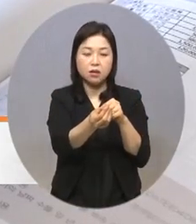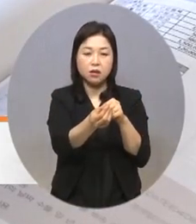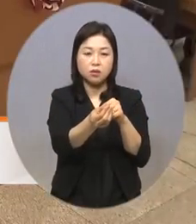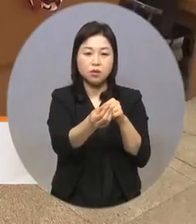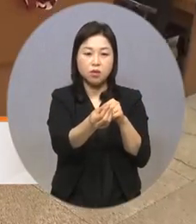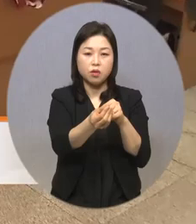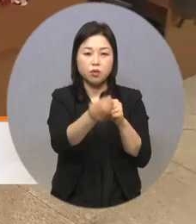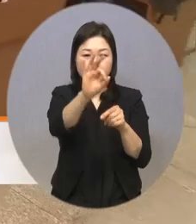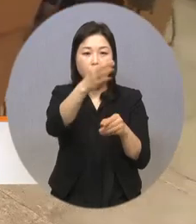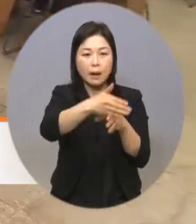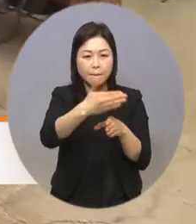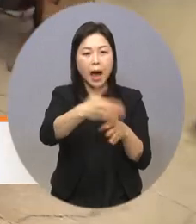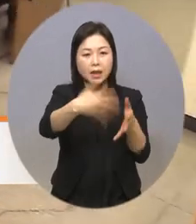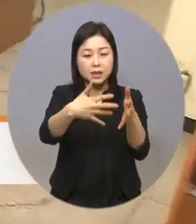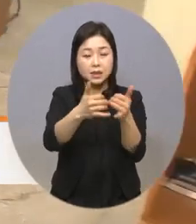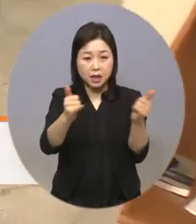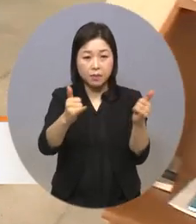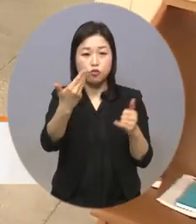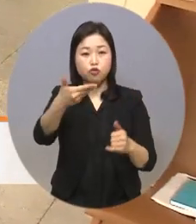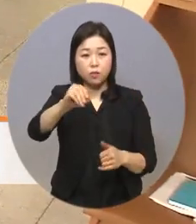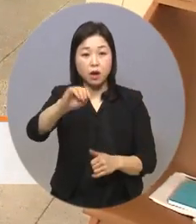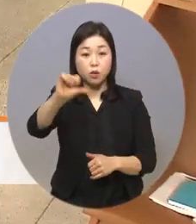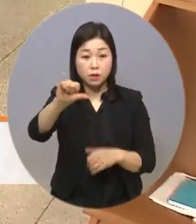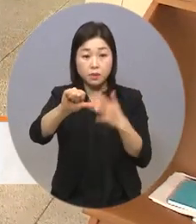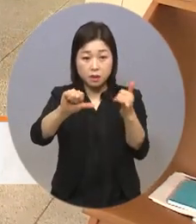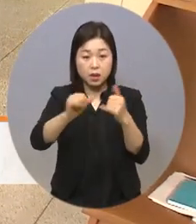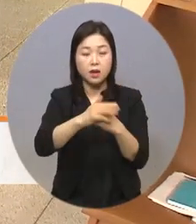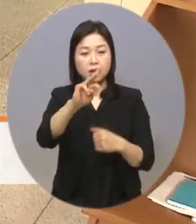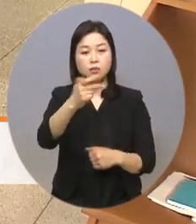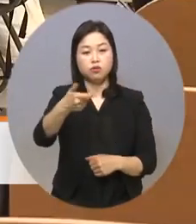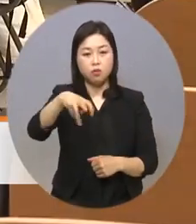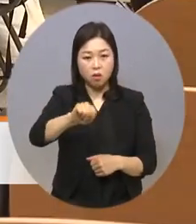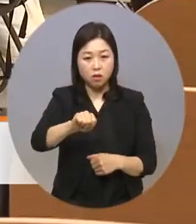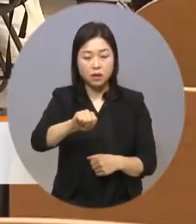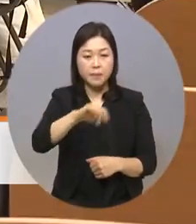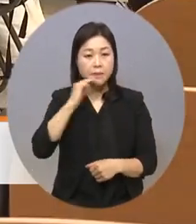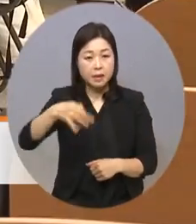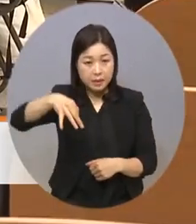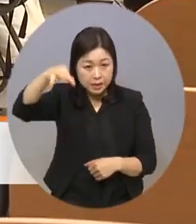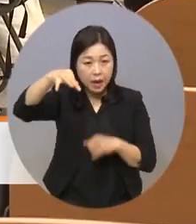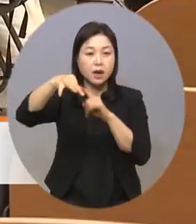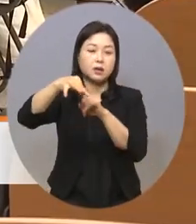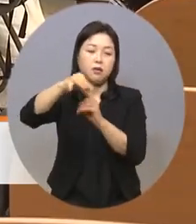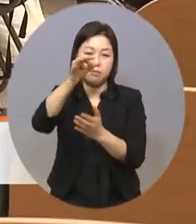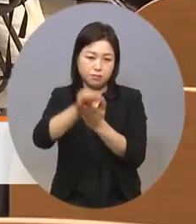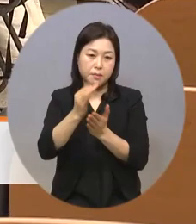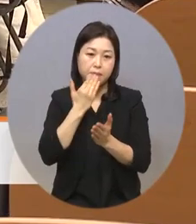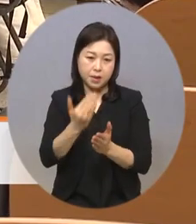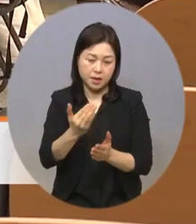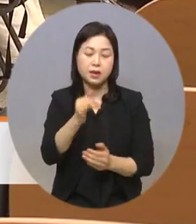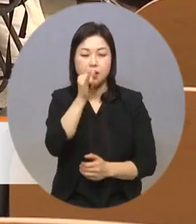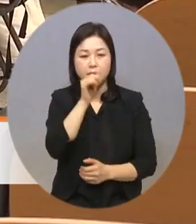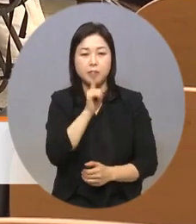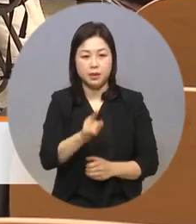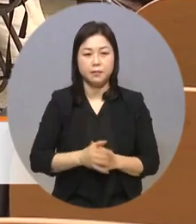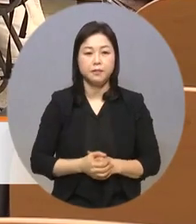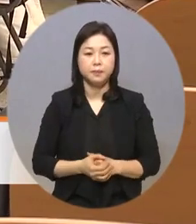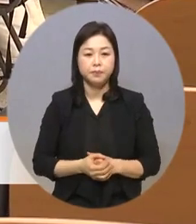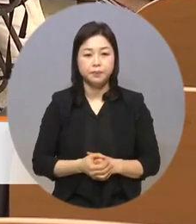9만 5천 명에게 연간 약 36억 원의 이자 부담을 경감시킬 수 있을 것으로 기대된다고